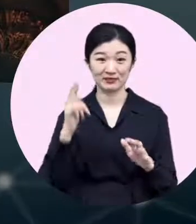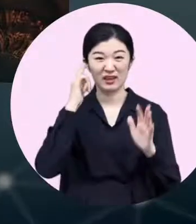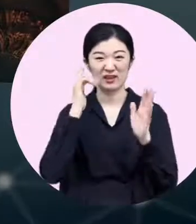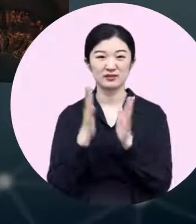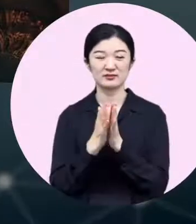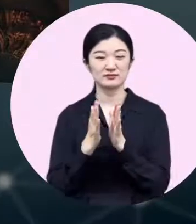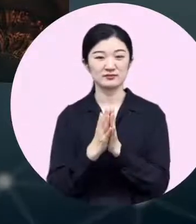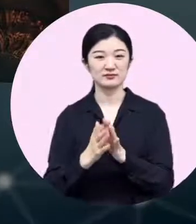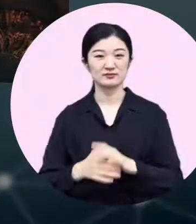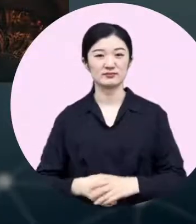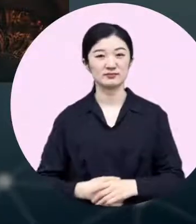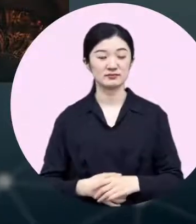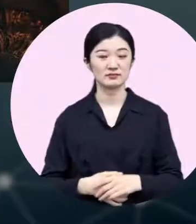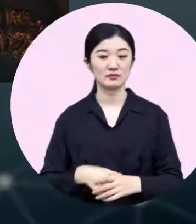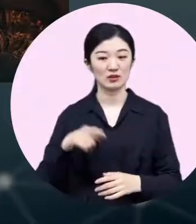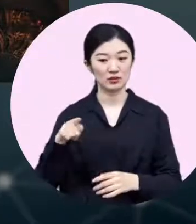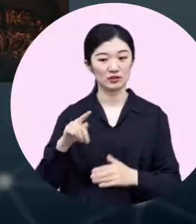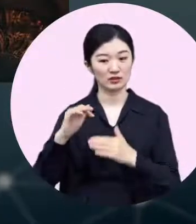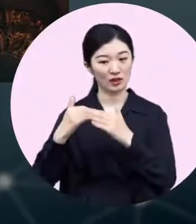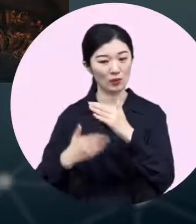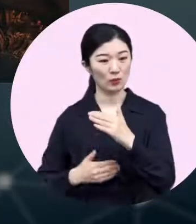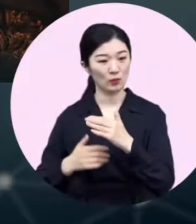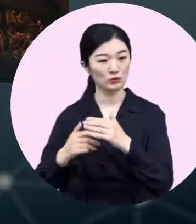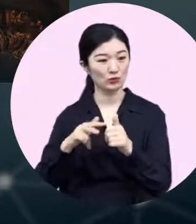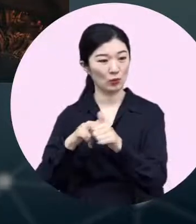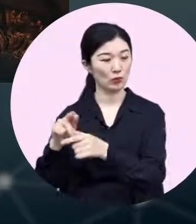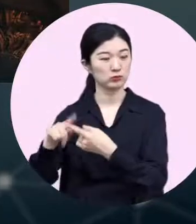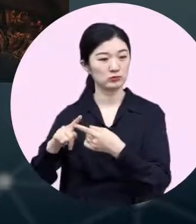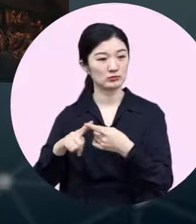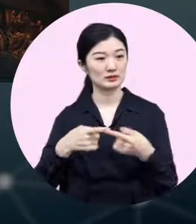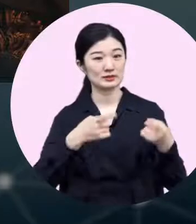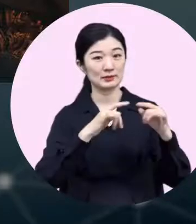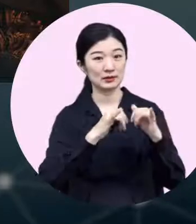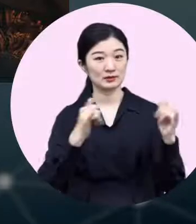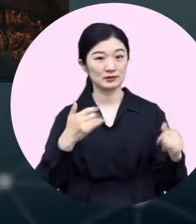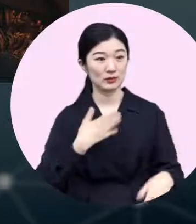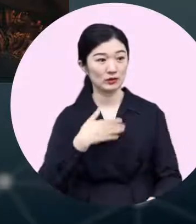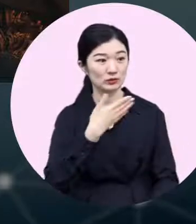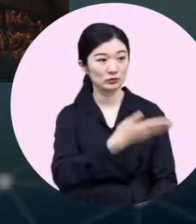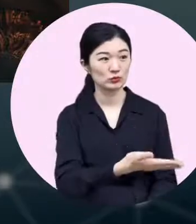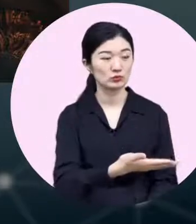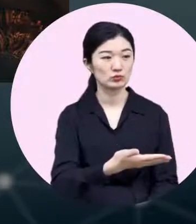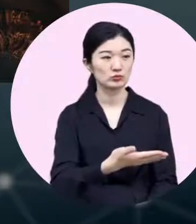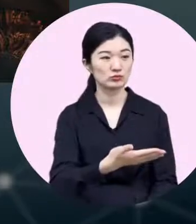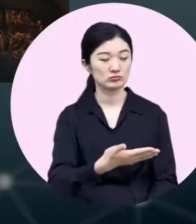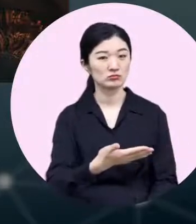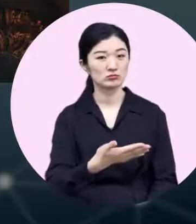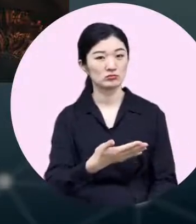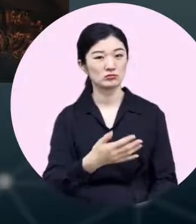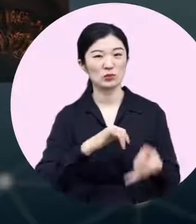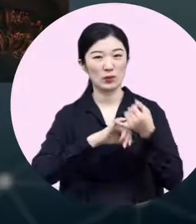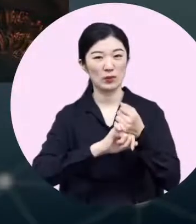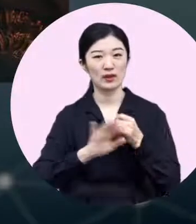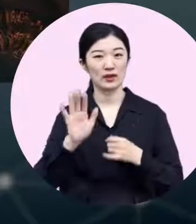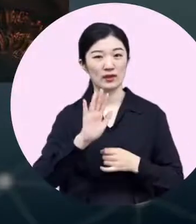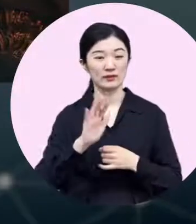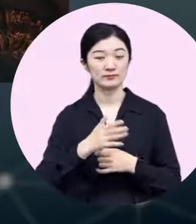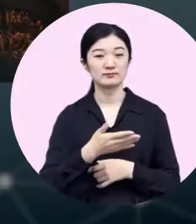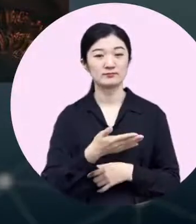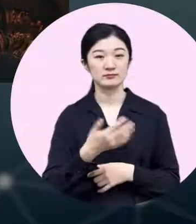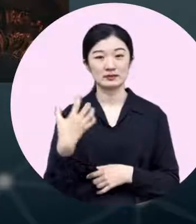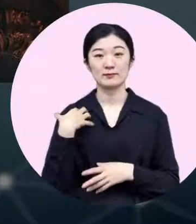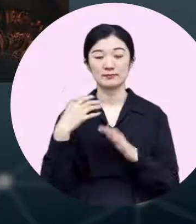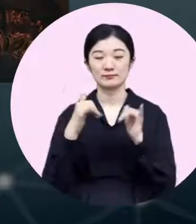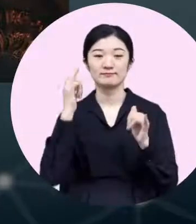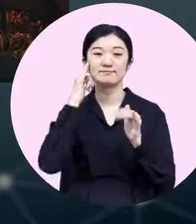뭐 참가자들한테 줄 수도 있고 안 줄 수도 있기 때문에 여러분들이 구분할 수 있게만 회의 주제를 적어 주시면 되는 거죠. 그리고 날짜 및